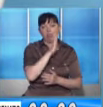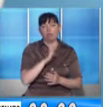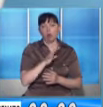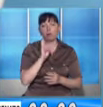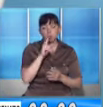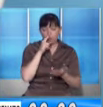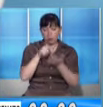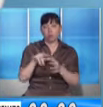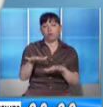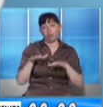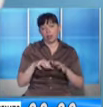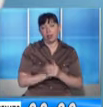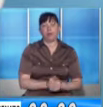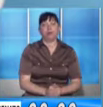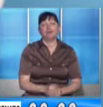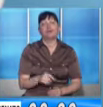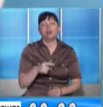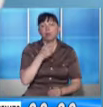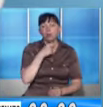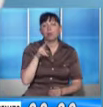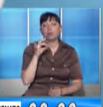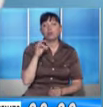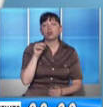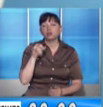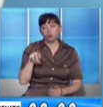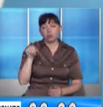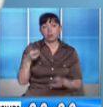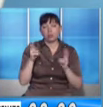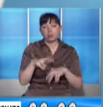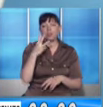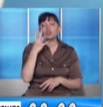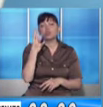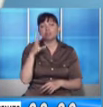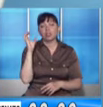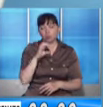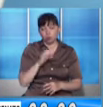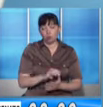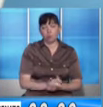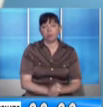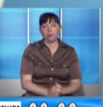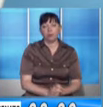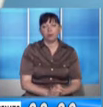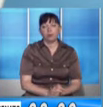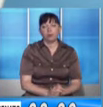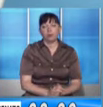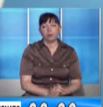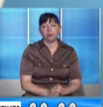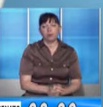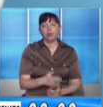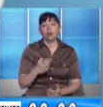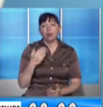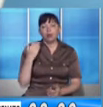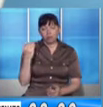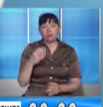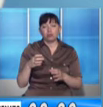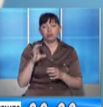Așa. Newsmaker întreabă, domnule Perciun, la dumneavoastră rămânem, aveți 34 de secunde, vă rog să vă încadrați în timp. Colegul